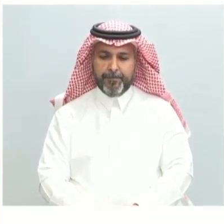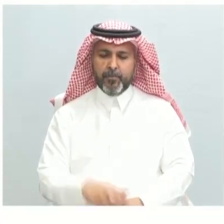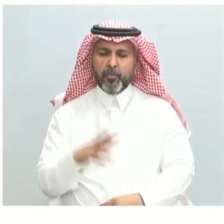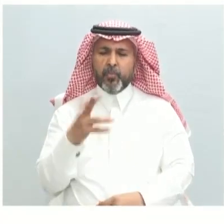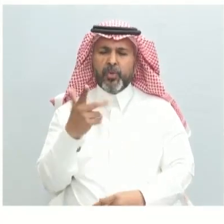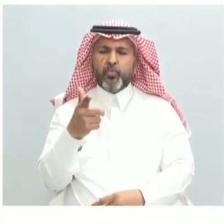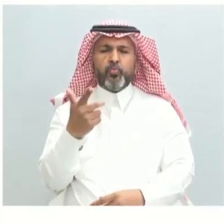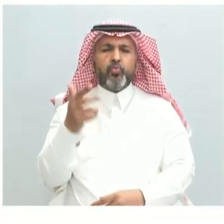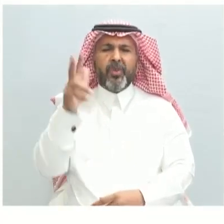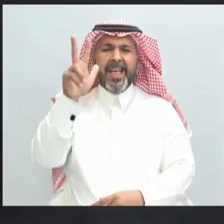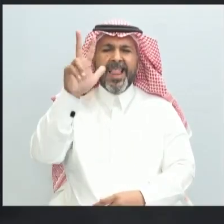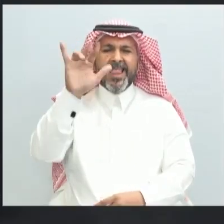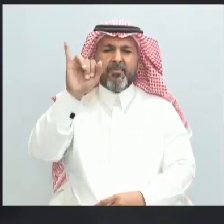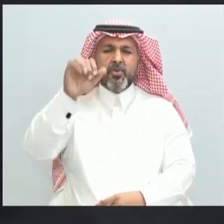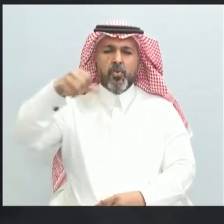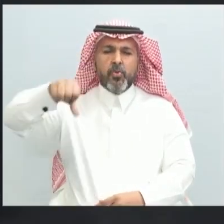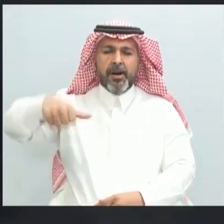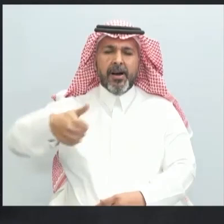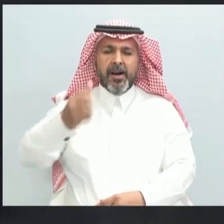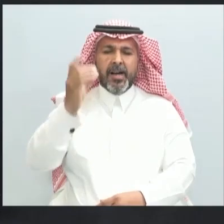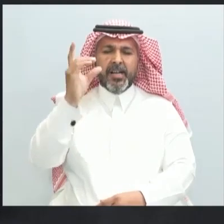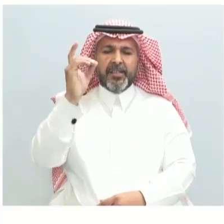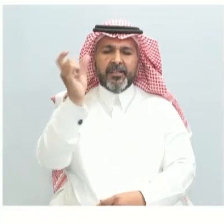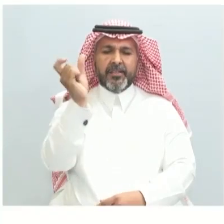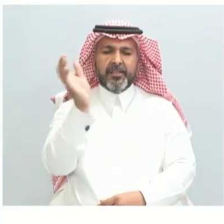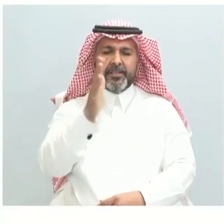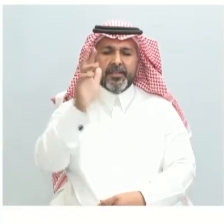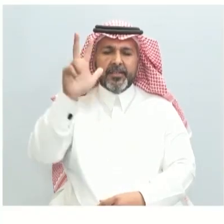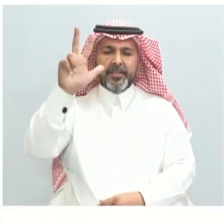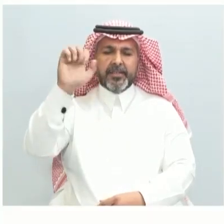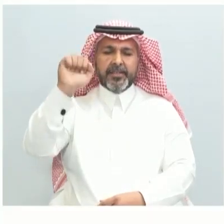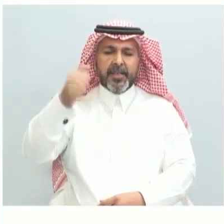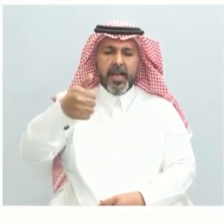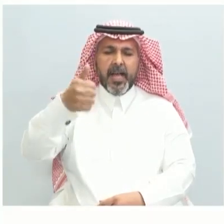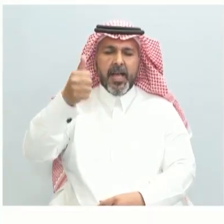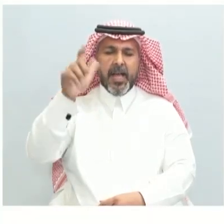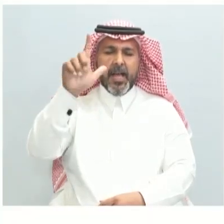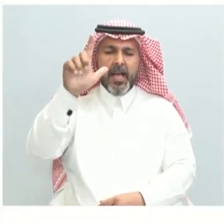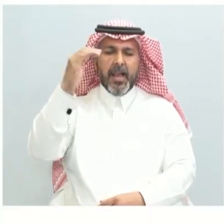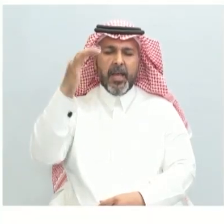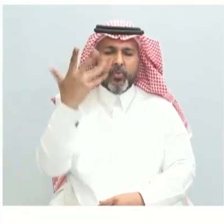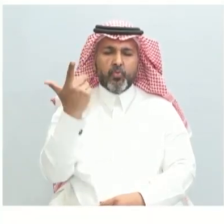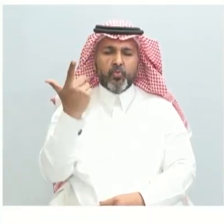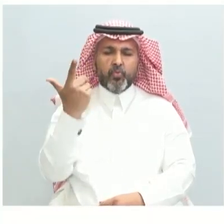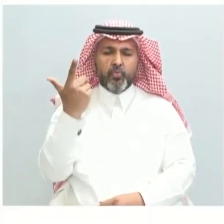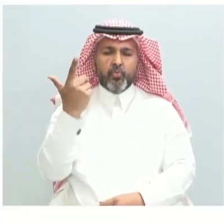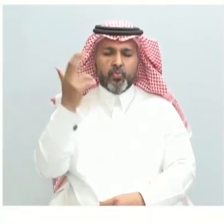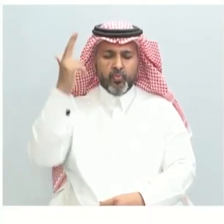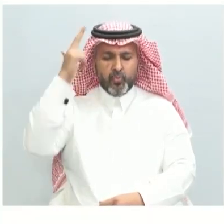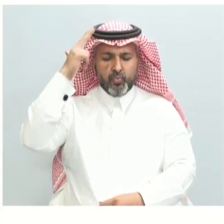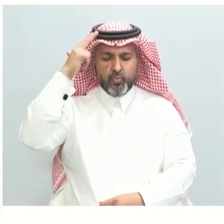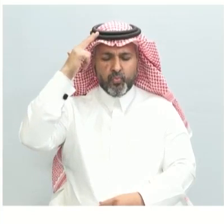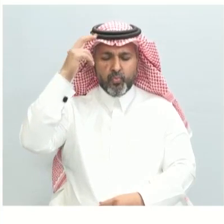من هو المواطن الصالح المواطن الصالح هو المواطن المسؤول الذي يدرك